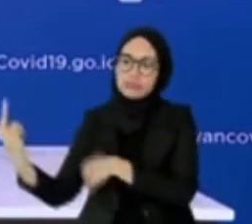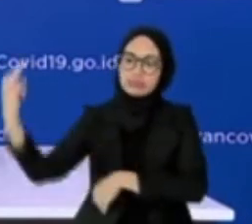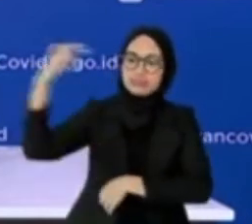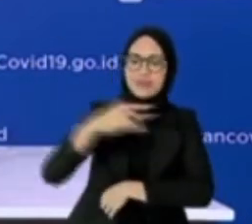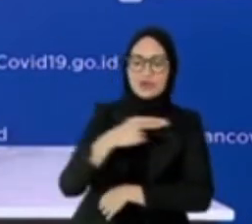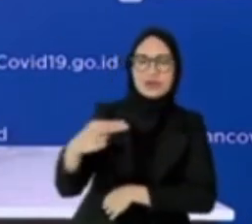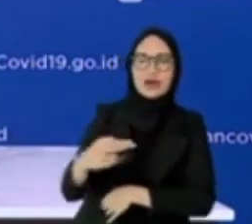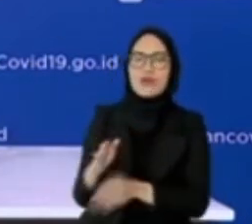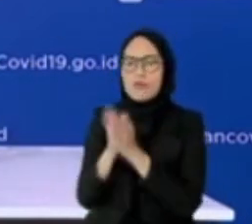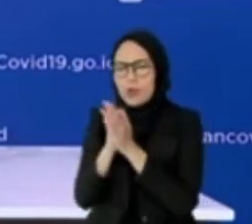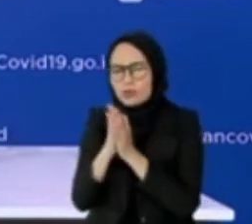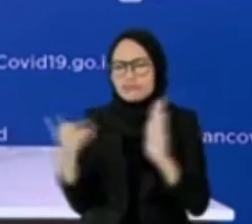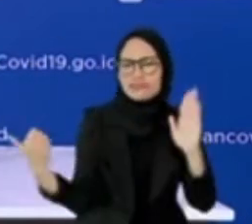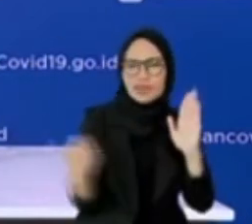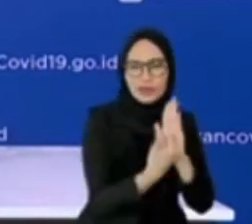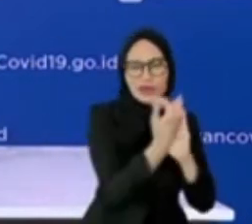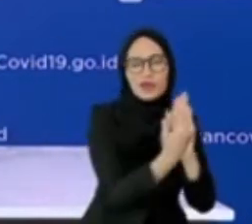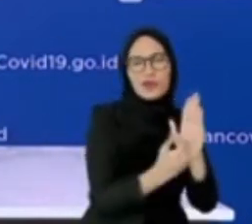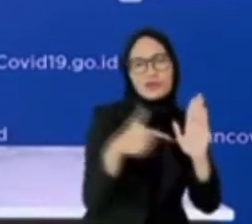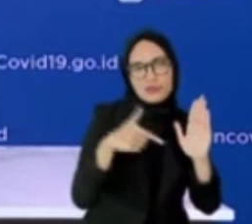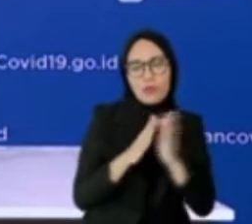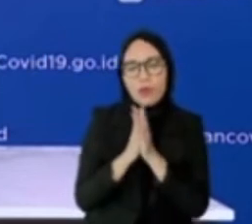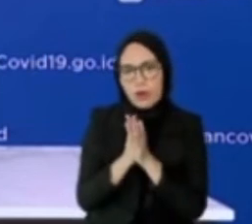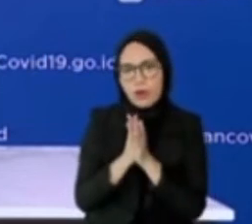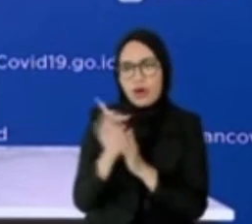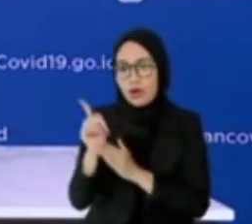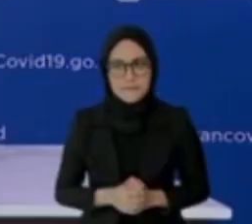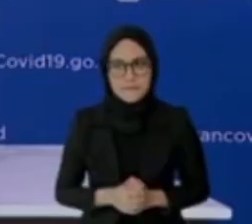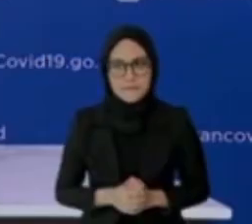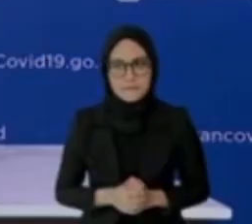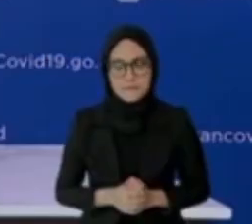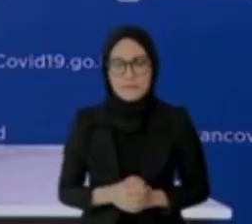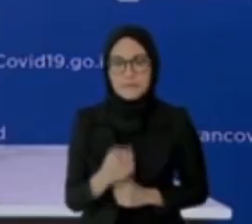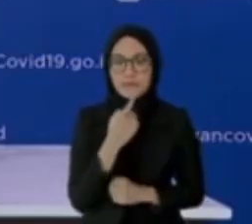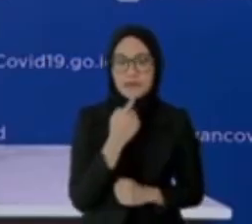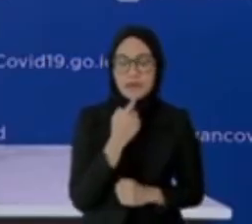dan jangan melanggar karena akan dikenakan sanksi yang tegas